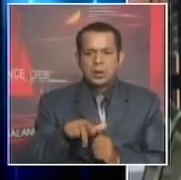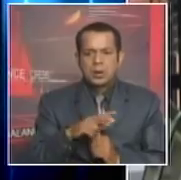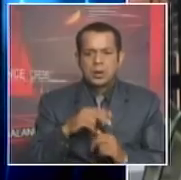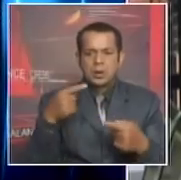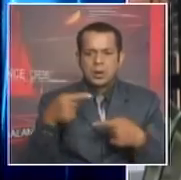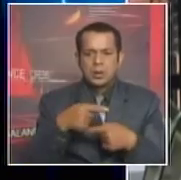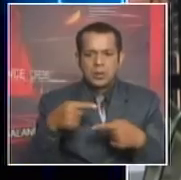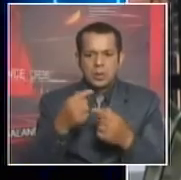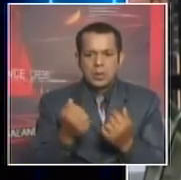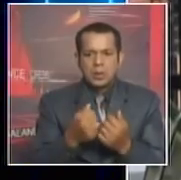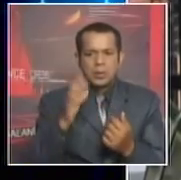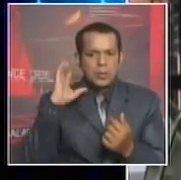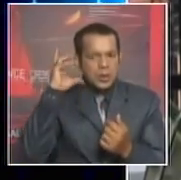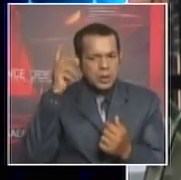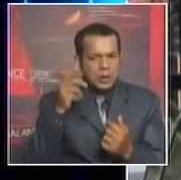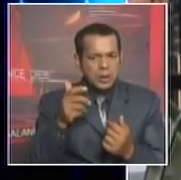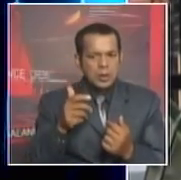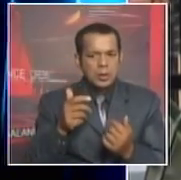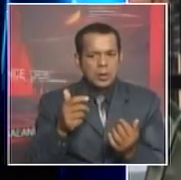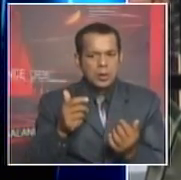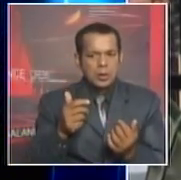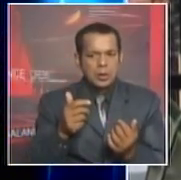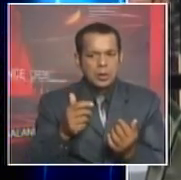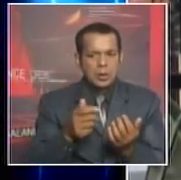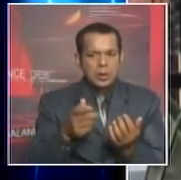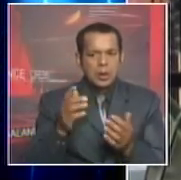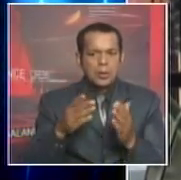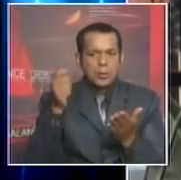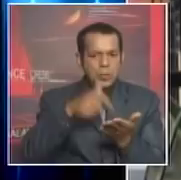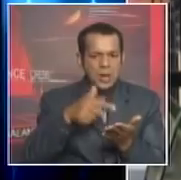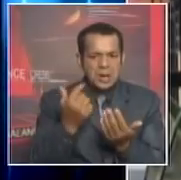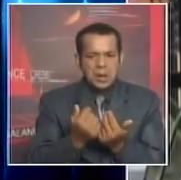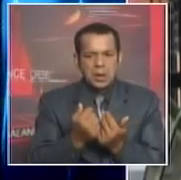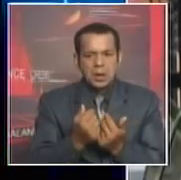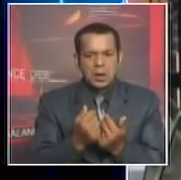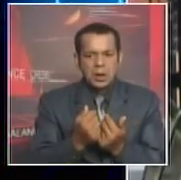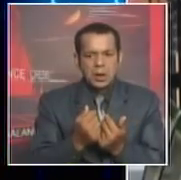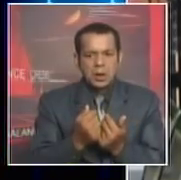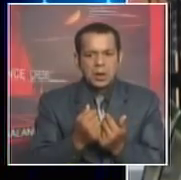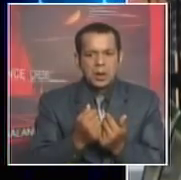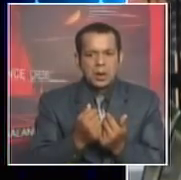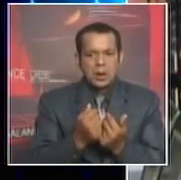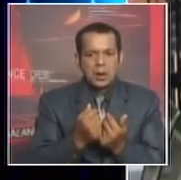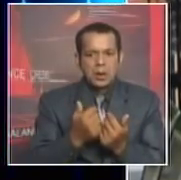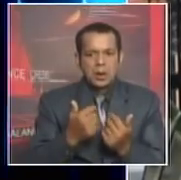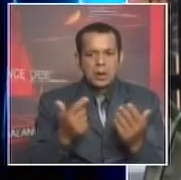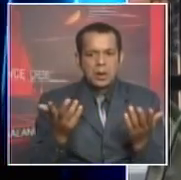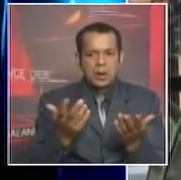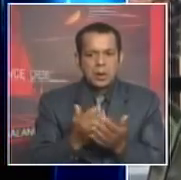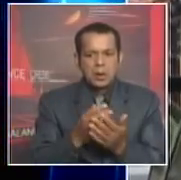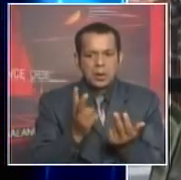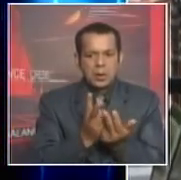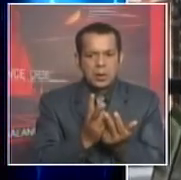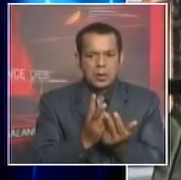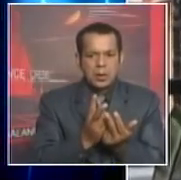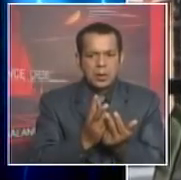example, tourist fee, of course, tourists don't like to pay, but for example, if it's coming for my safety,